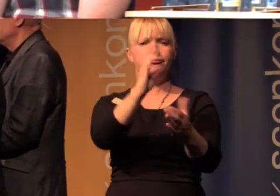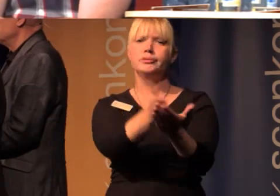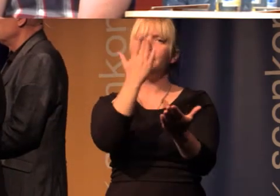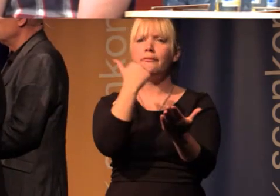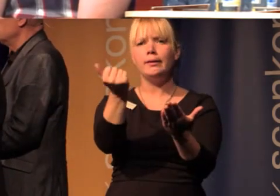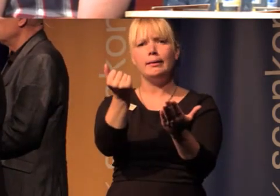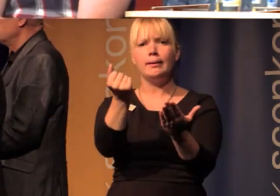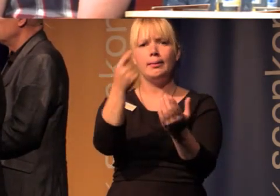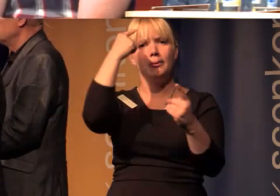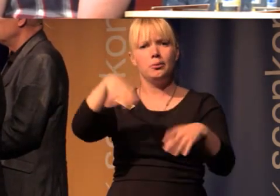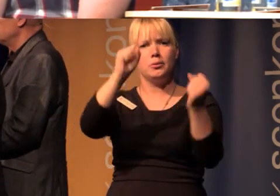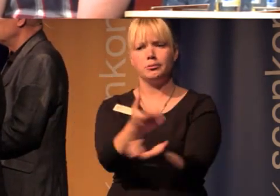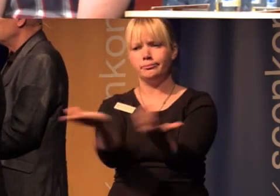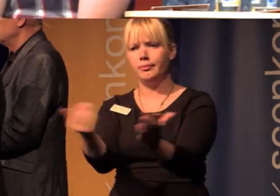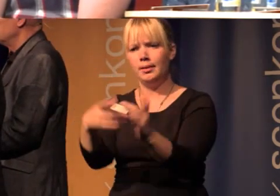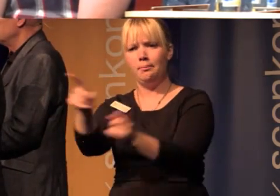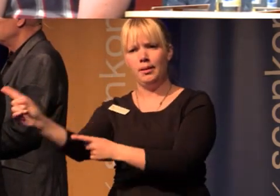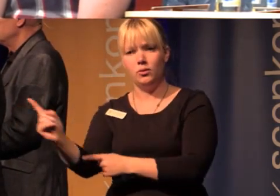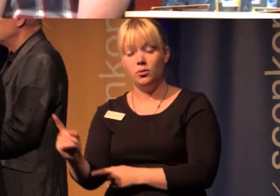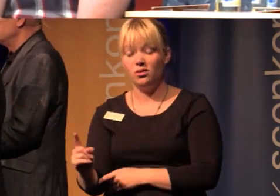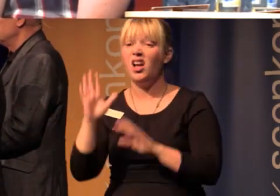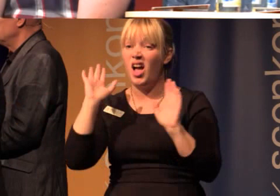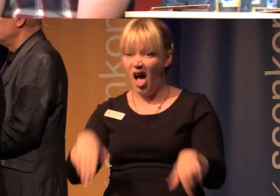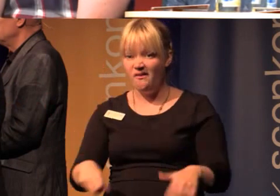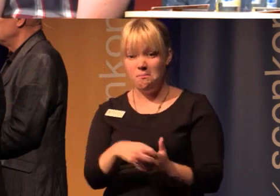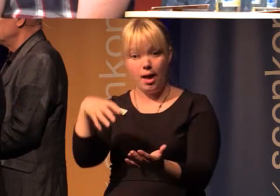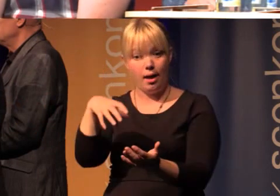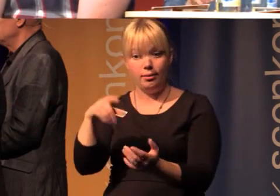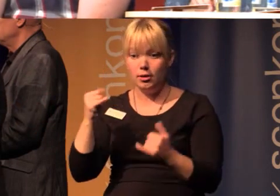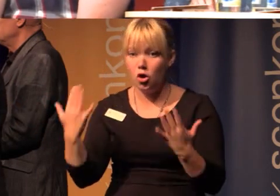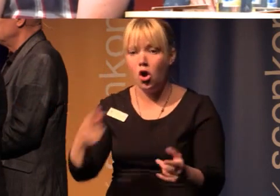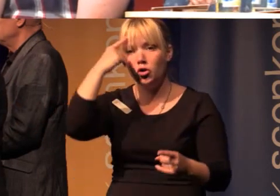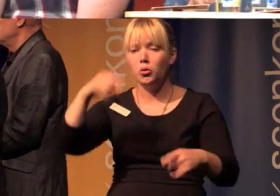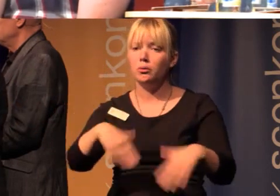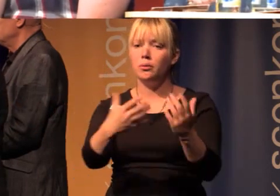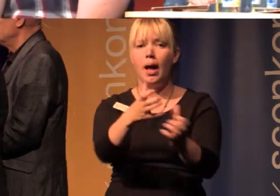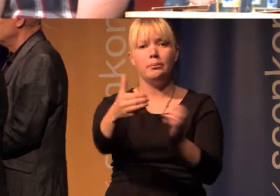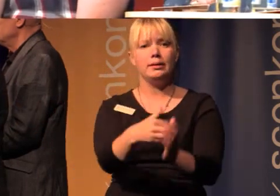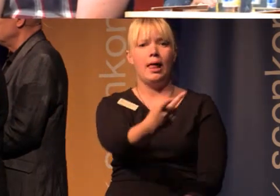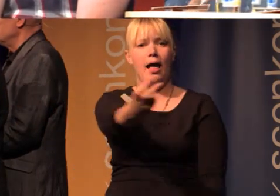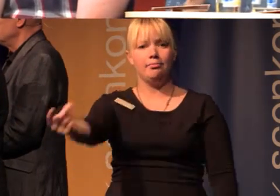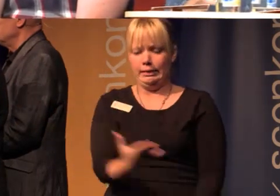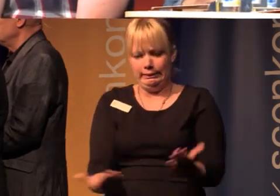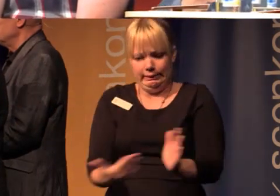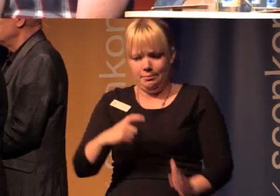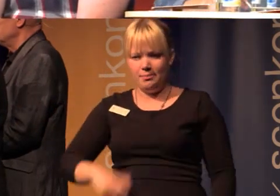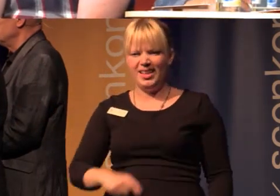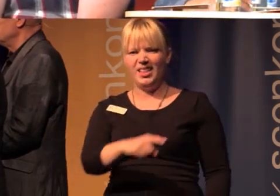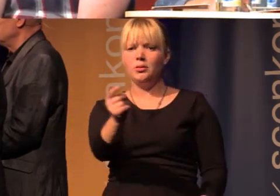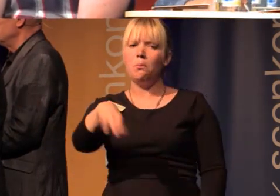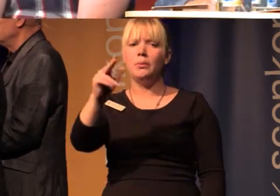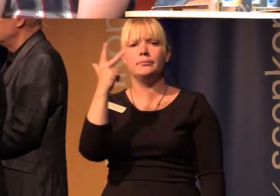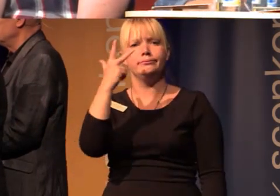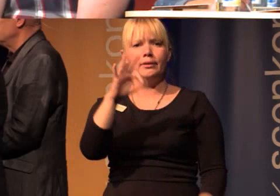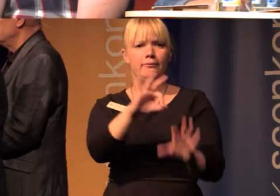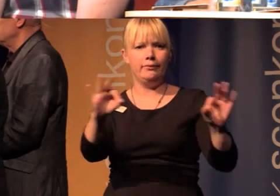ska ha. Det har lett till ett samhälle där kulturen är någonting för några andra. Där det är någonting för de som är lite finare. För de